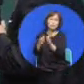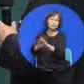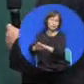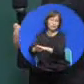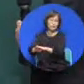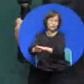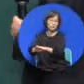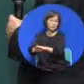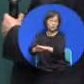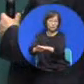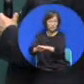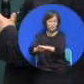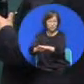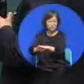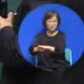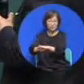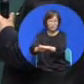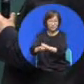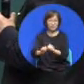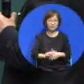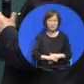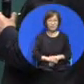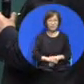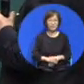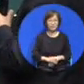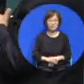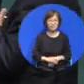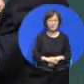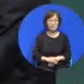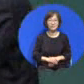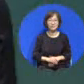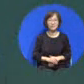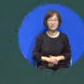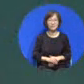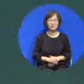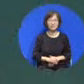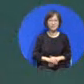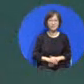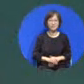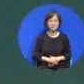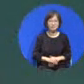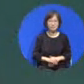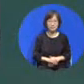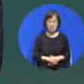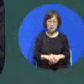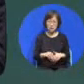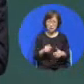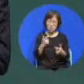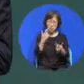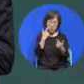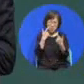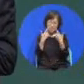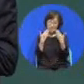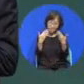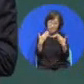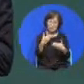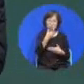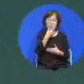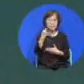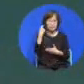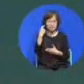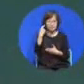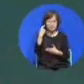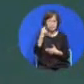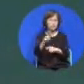verse 13, instead of His own son that had no choice but to die, 자, but then God provided a ram instead. A true gospel